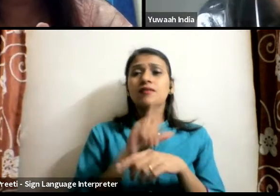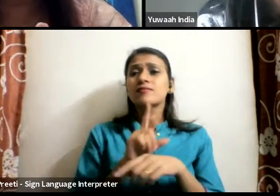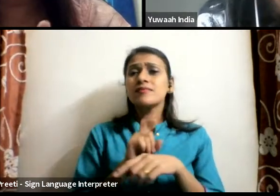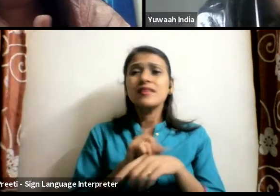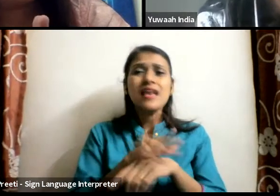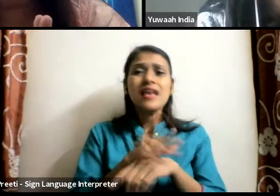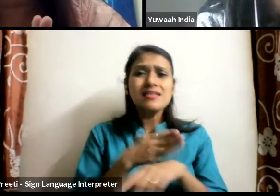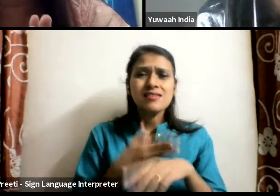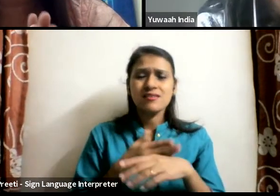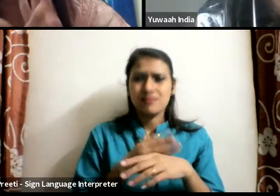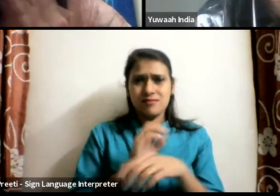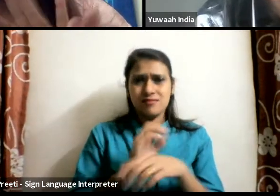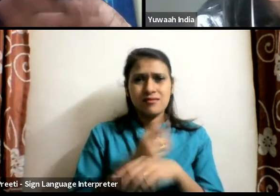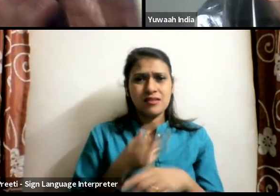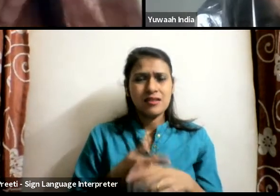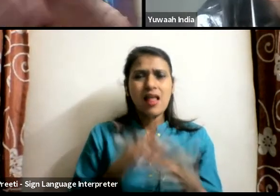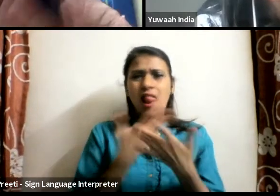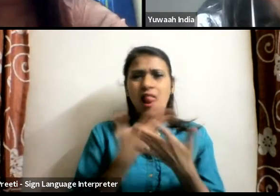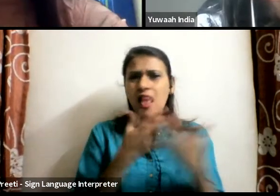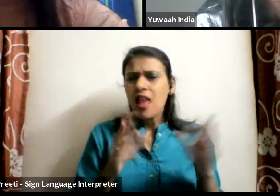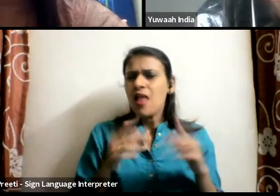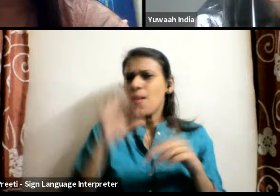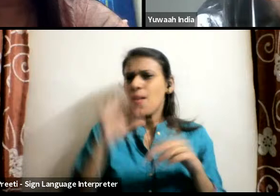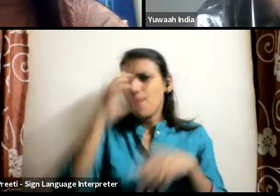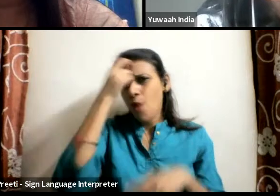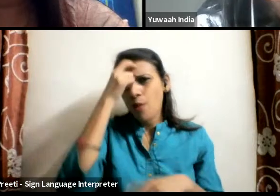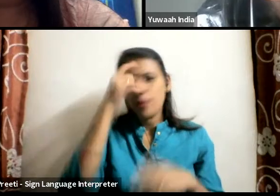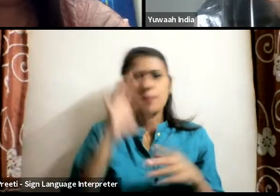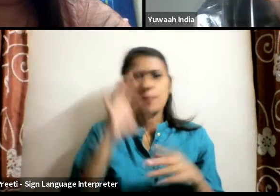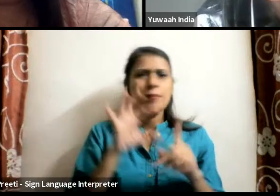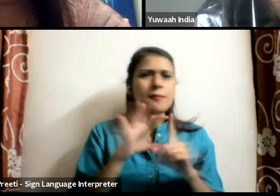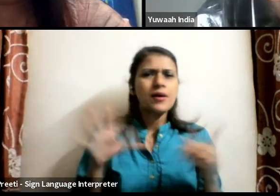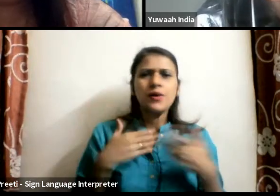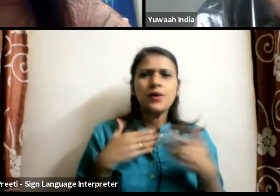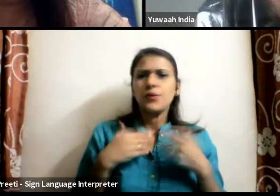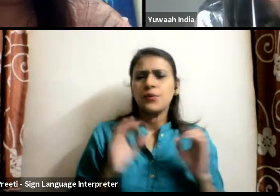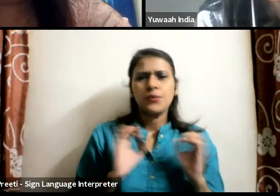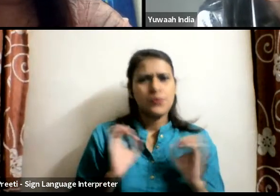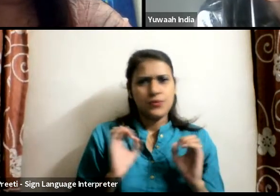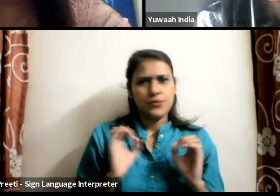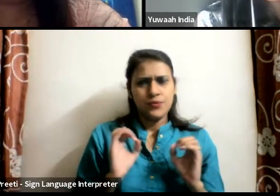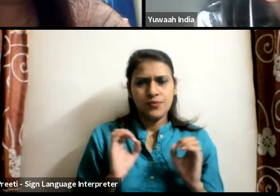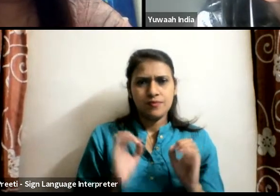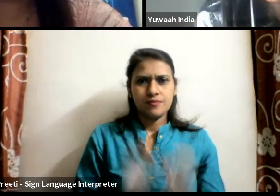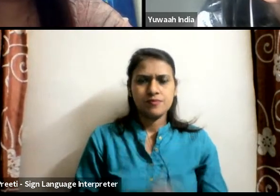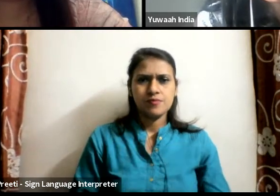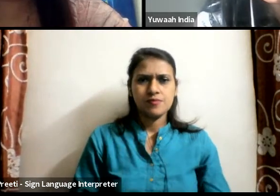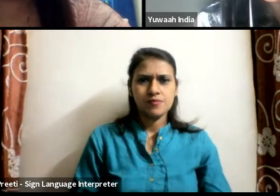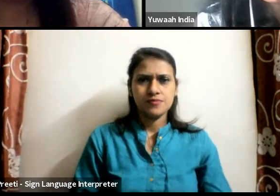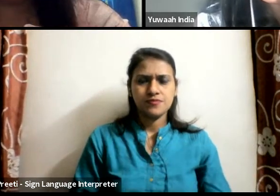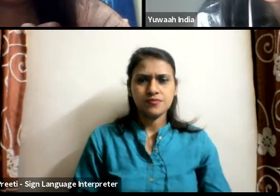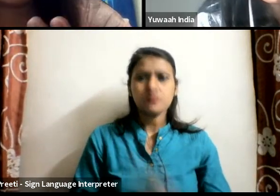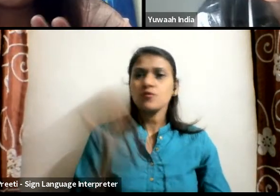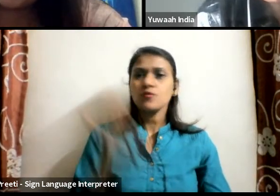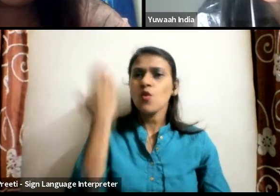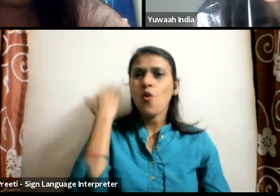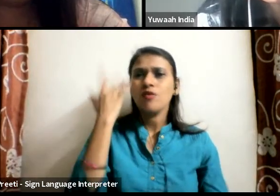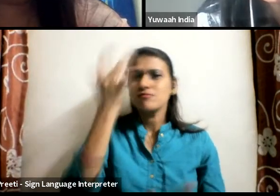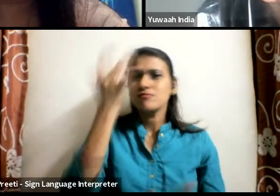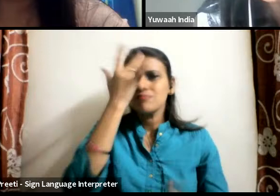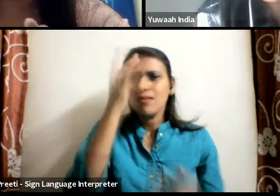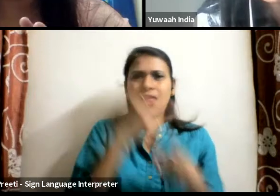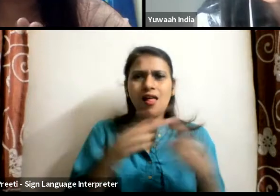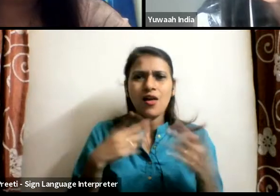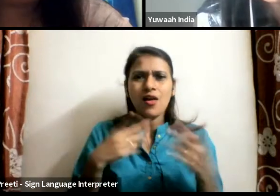पे, या आपने ऑर्गन ट्रांसप्लांट कुछ आपका नहीं हुआ है, तो आप अगर कंफर्टेबल हैं